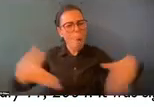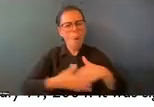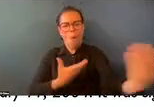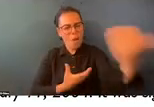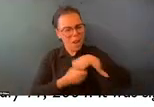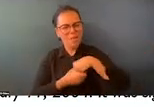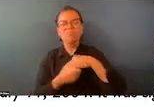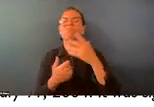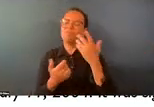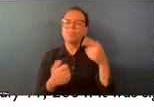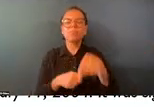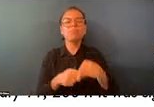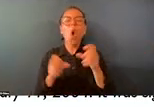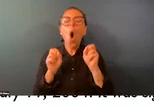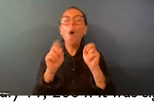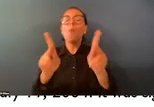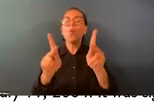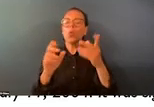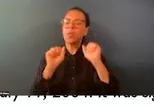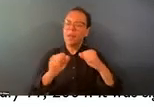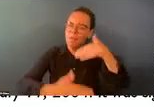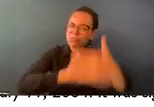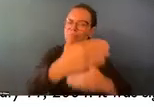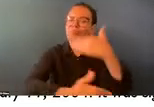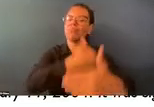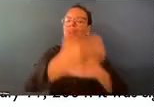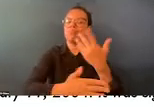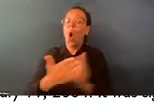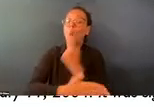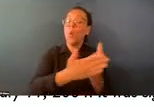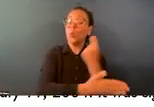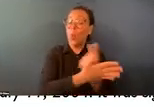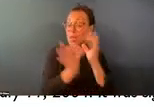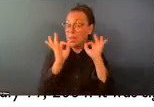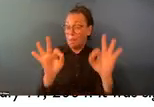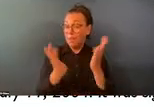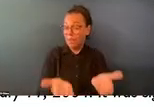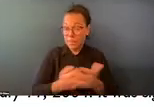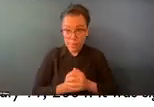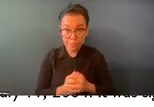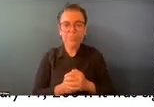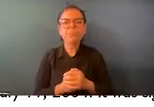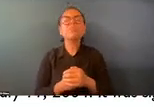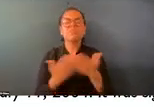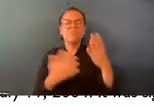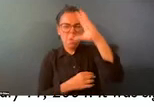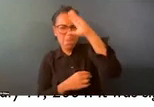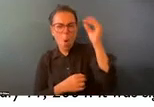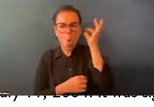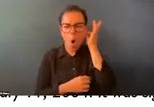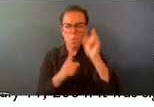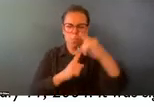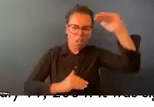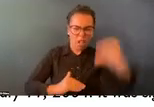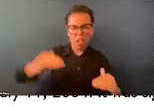всех детей и устраняя гендерные и другие формы социально-экономического неравенства, молодые